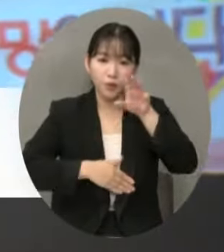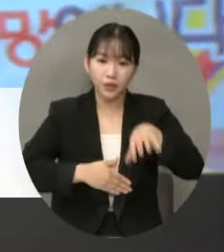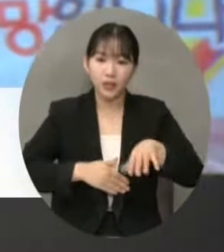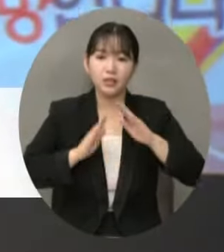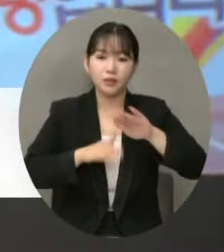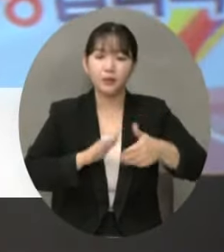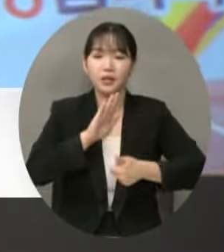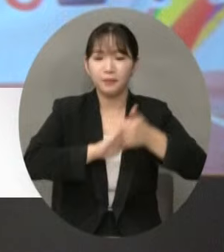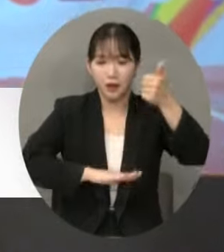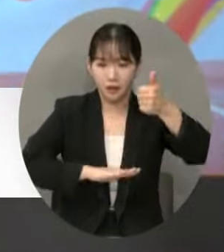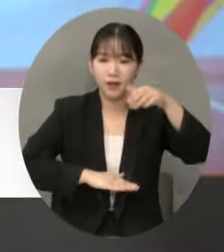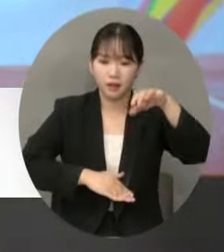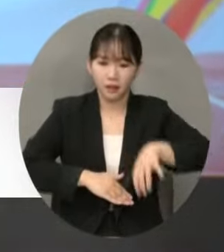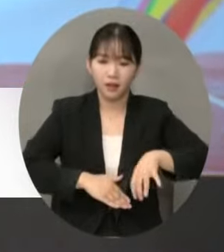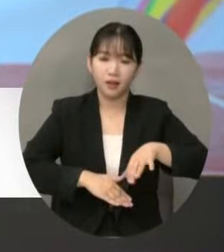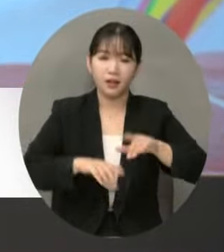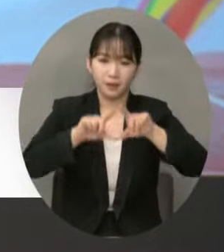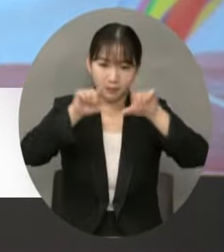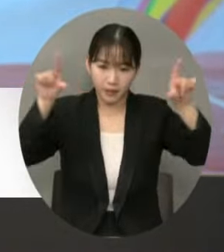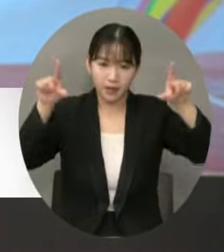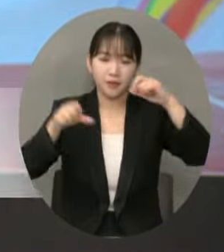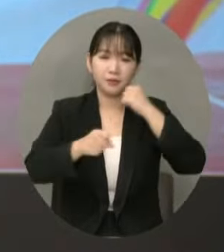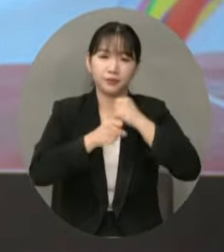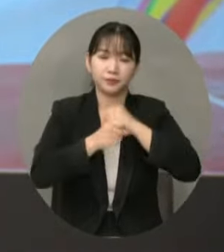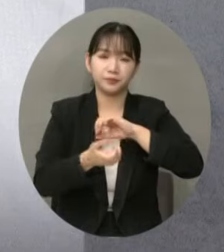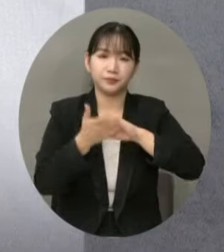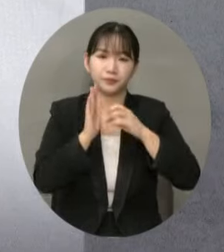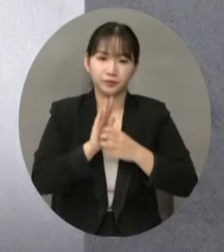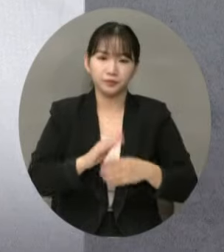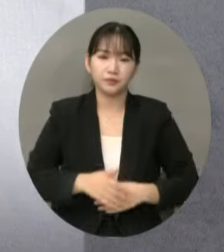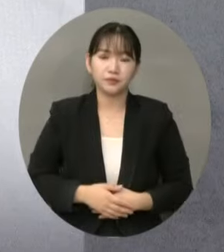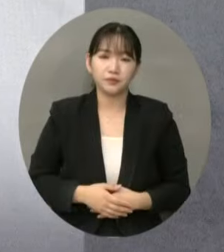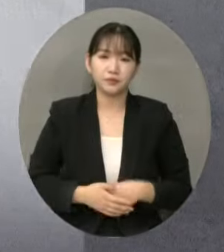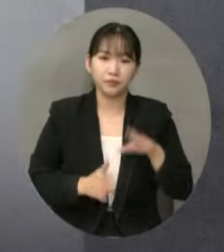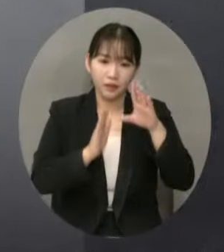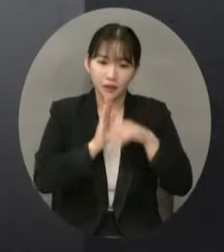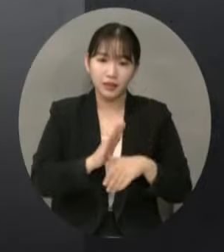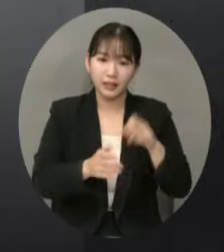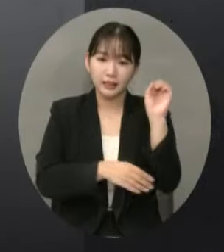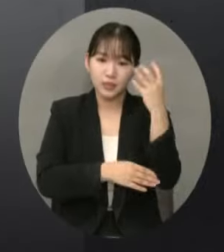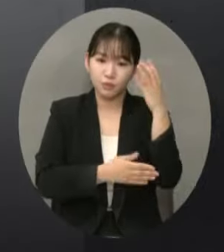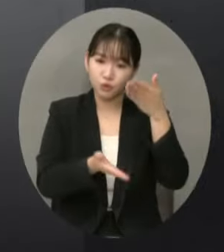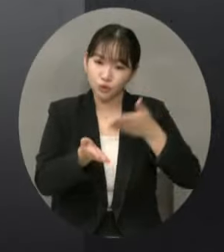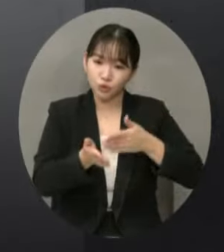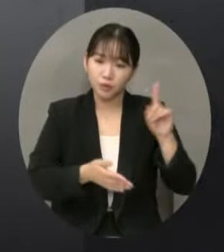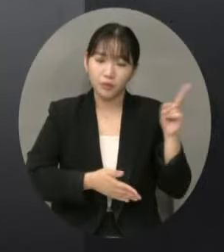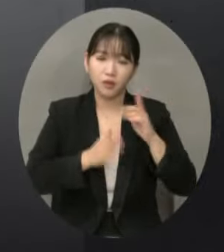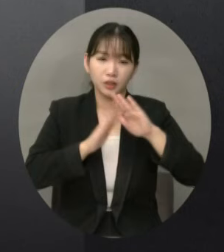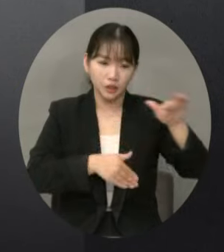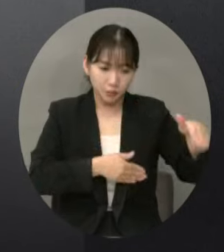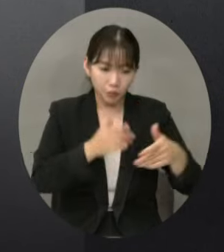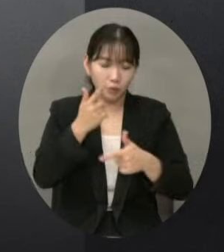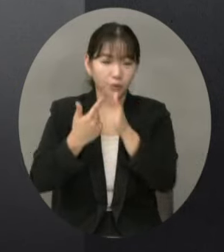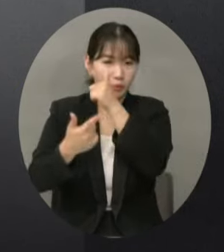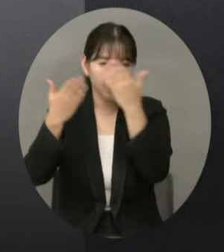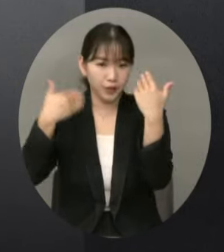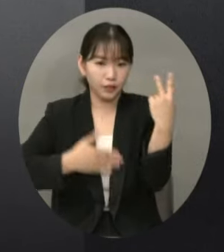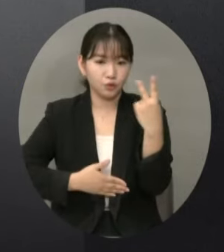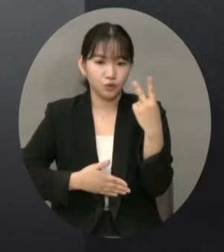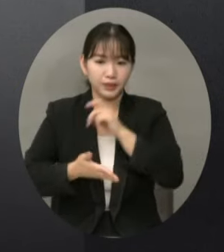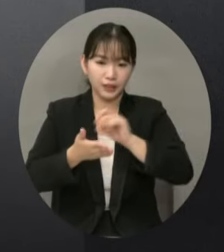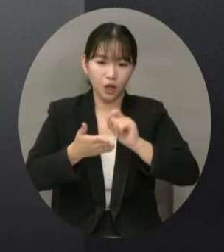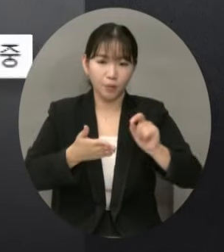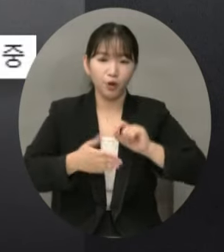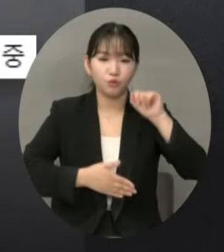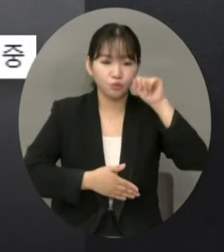전라남도의 희망입니다라는 슬로건까지 내걸 정도였습니다. 당시 신문 보도는 전남도와 목포대가